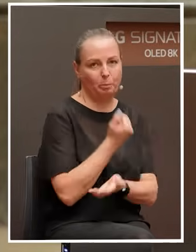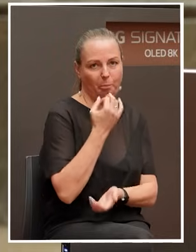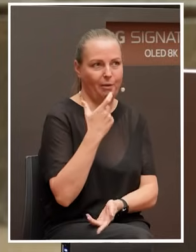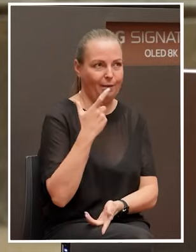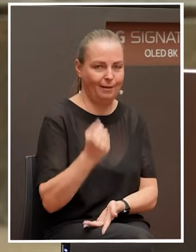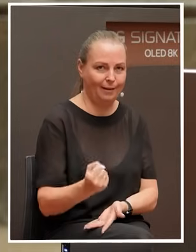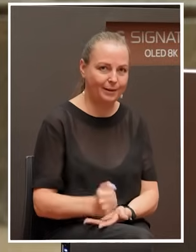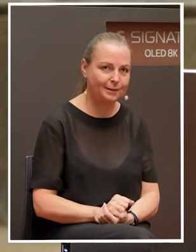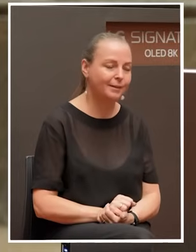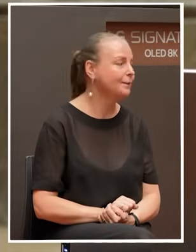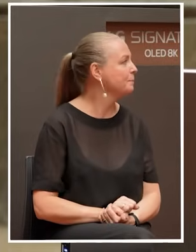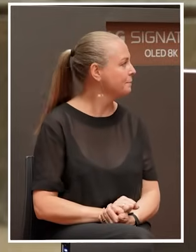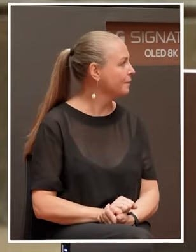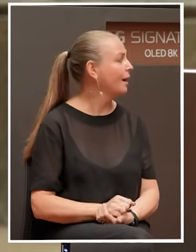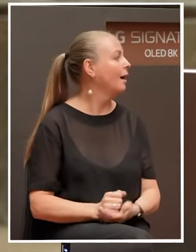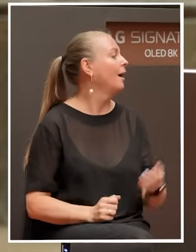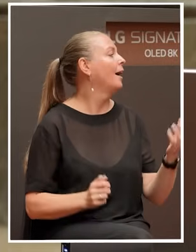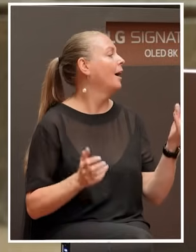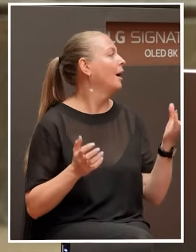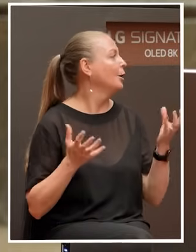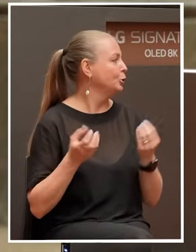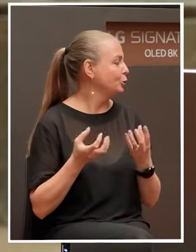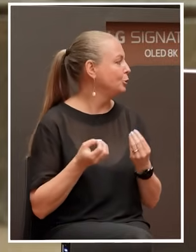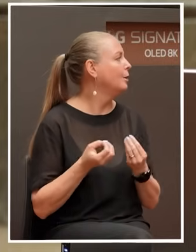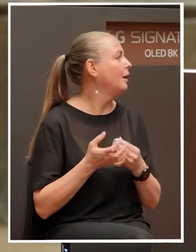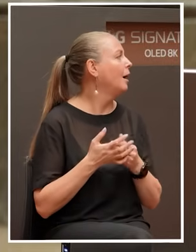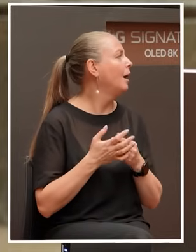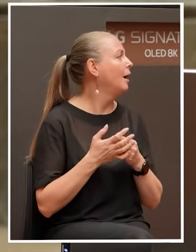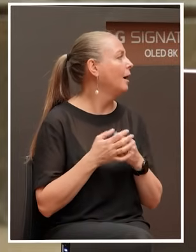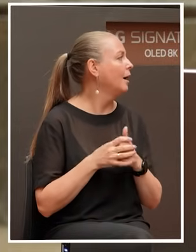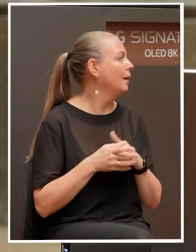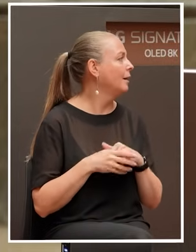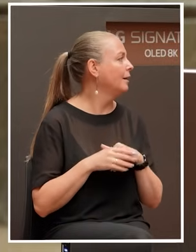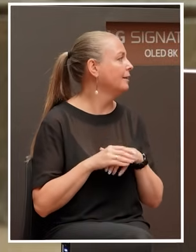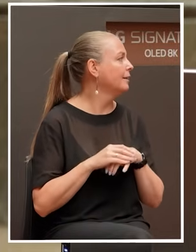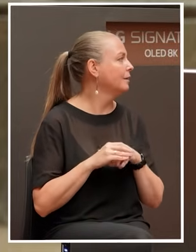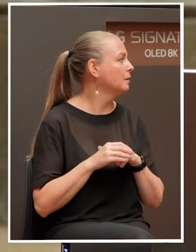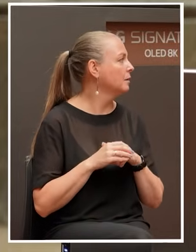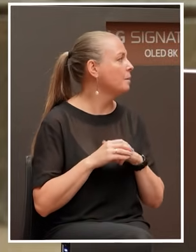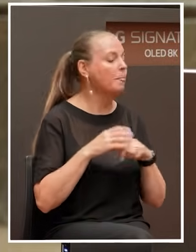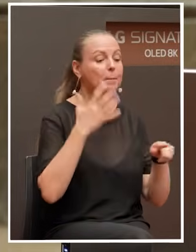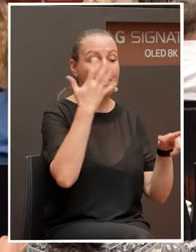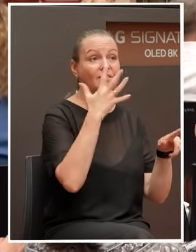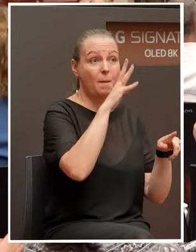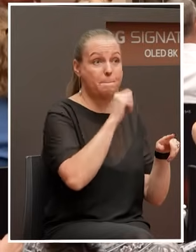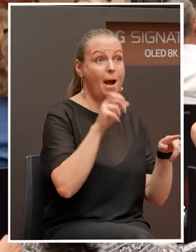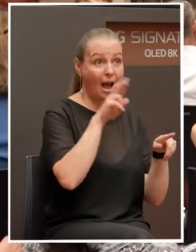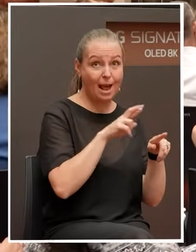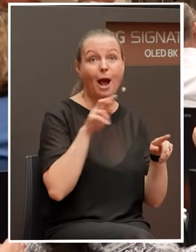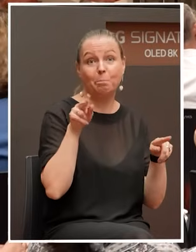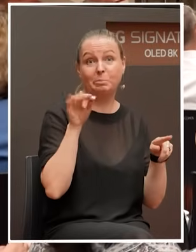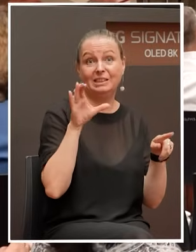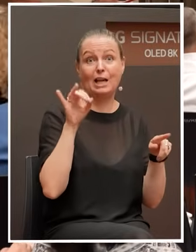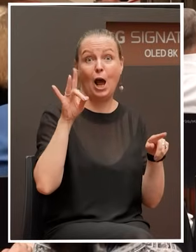явление. А вот он видит эти вещи. 5 мая 1991 года,